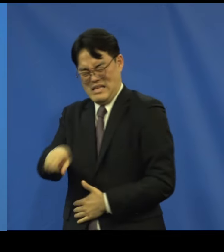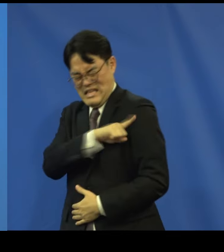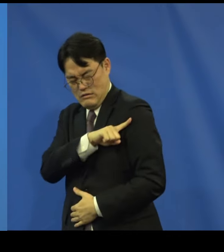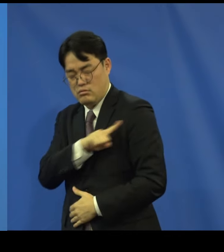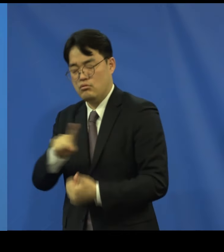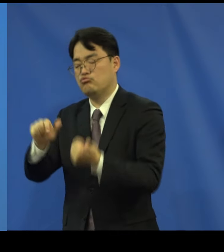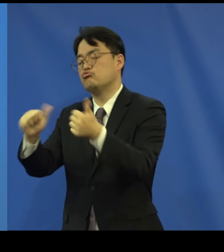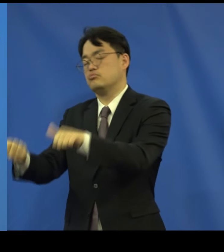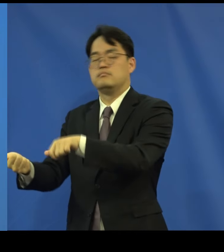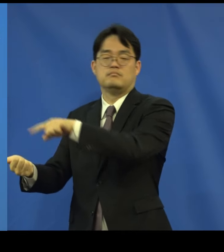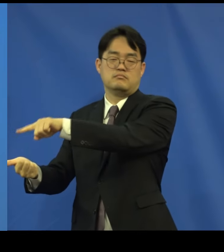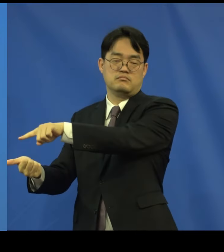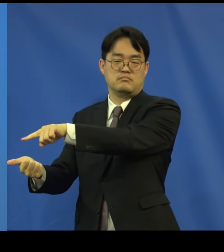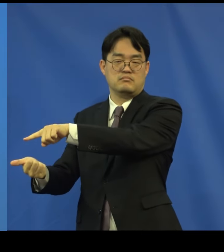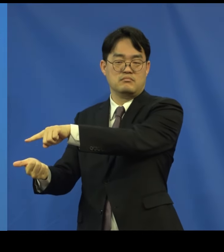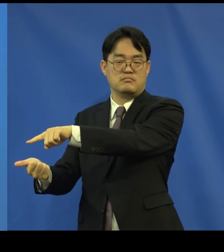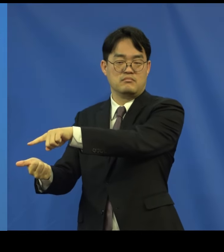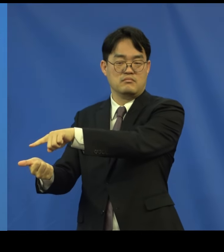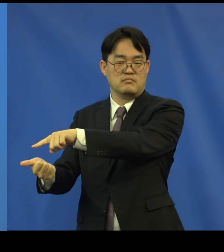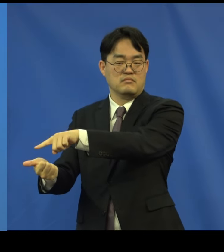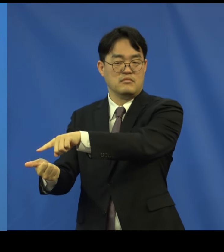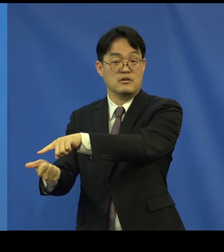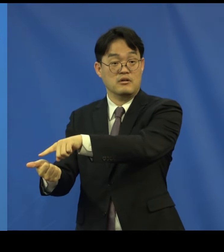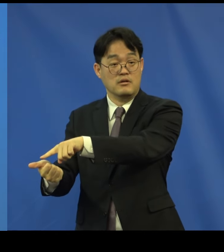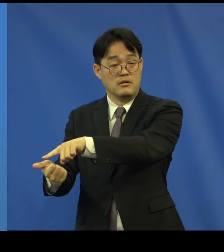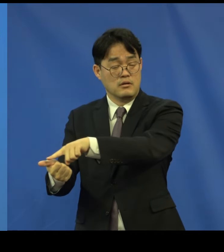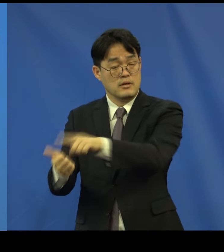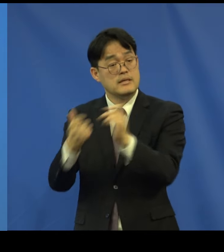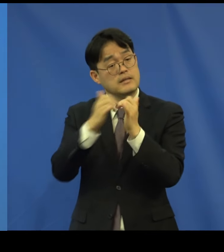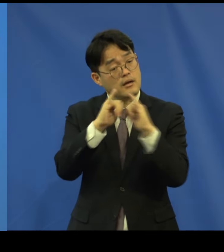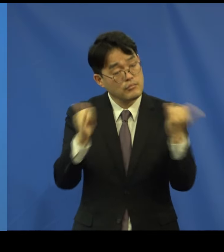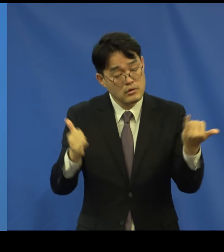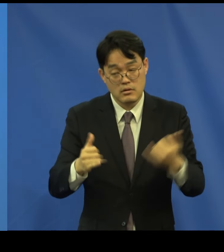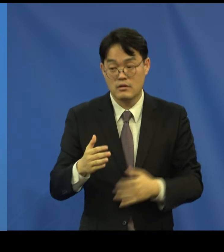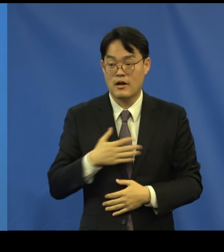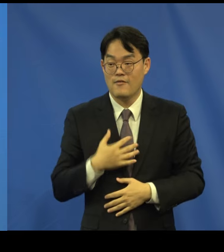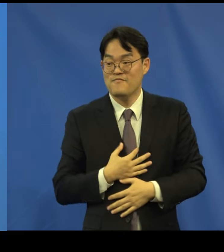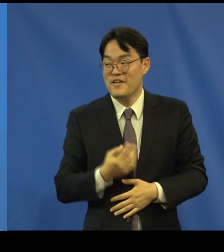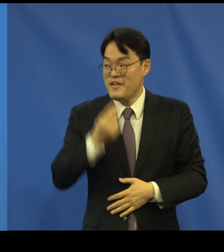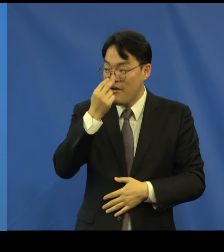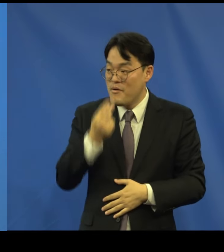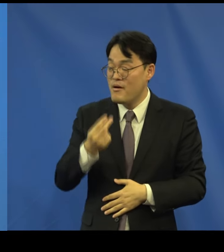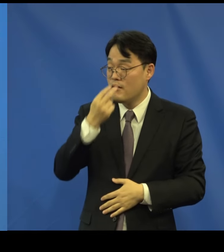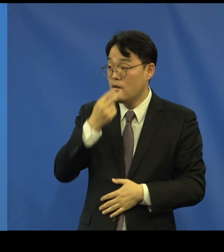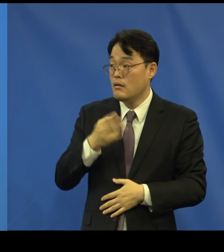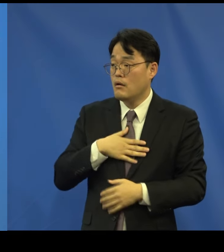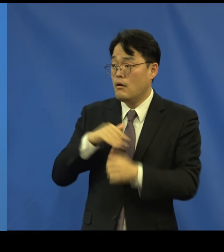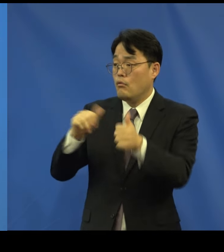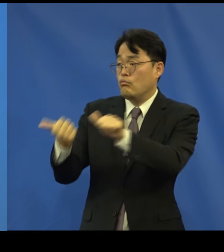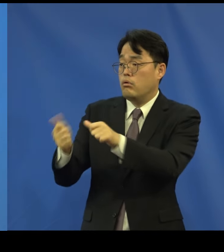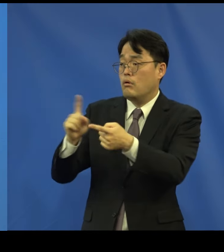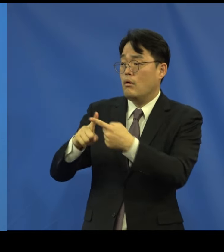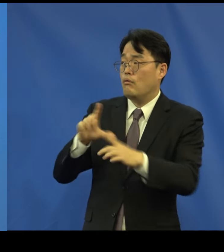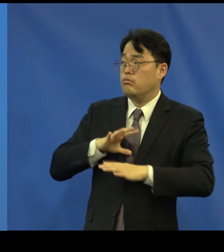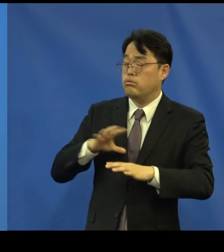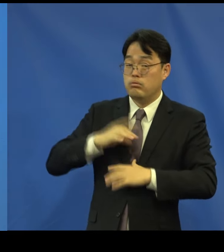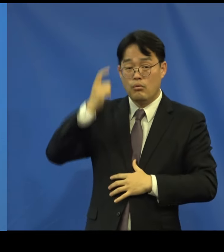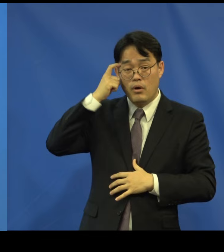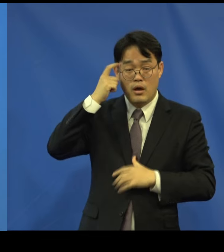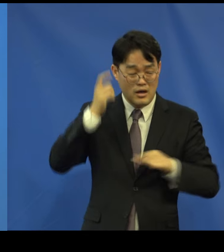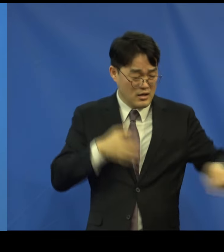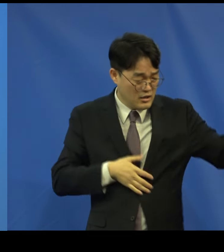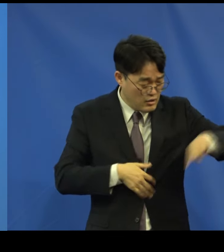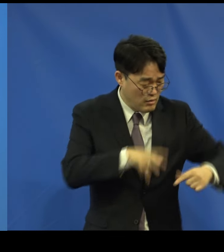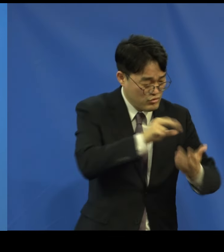더 근원적입니다. 인간은 존재론적인 불안을 안고 삽니다. 그 원인은 죽음이에요. 다른 모든 것들이 다 해결돼도 사라지지 않습니다.